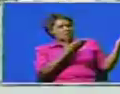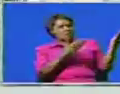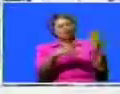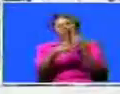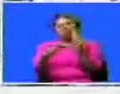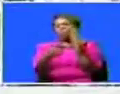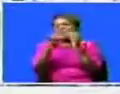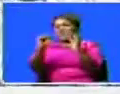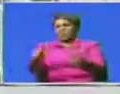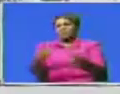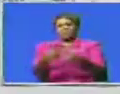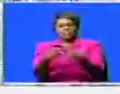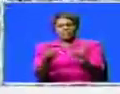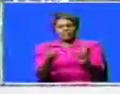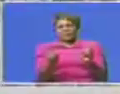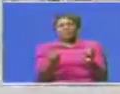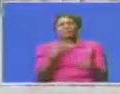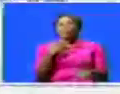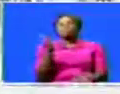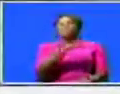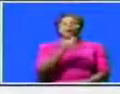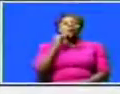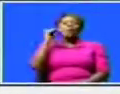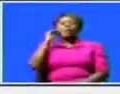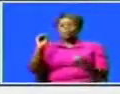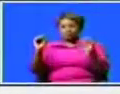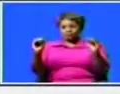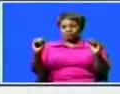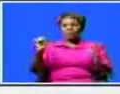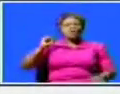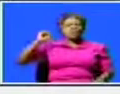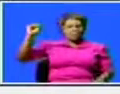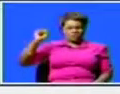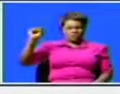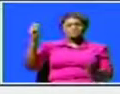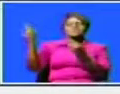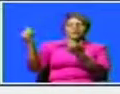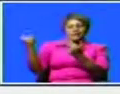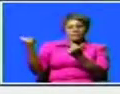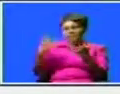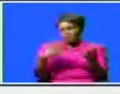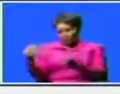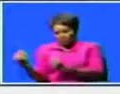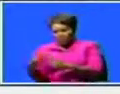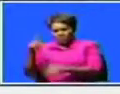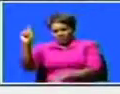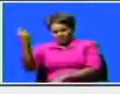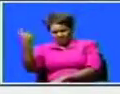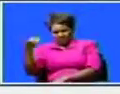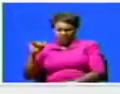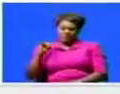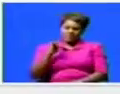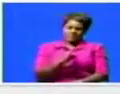kuigwa japo hatarajii kurudi nyumbani. Anasema siasa zinakuja na kuenda, lakini Kenya itabaki